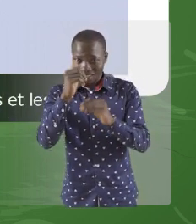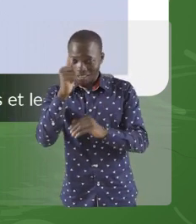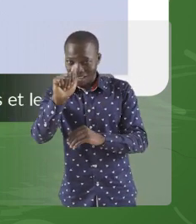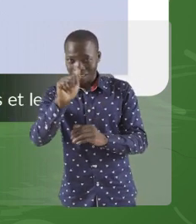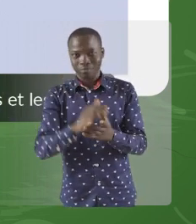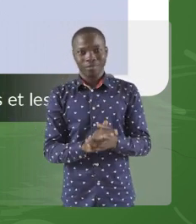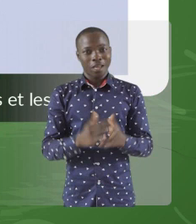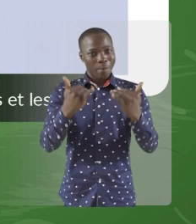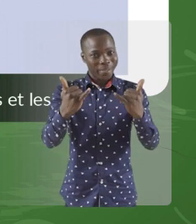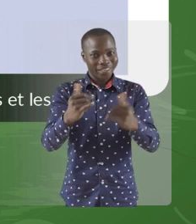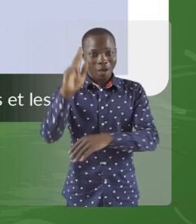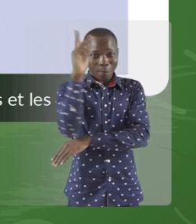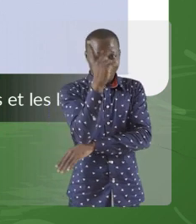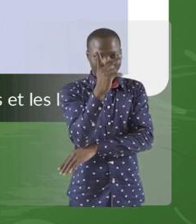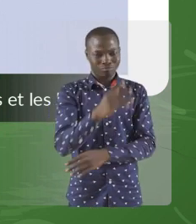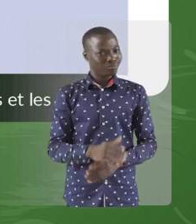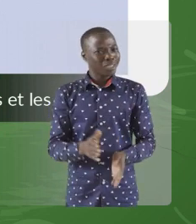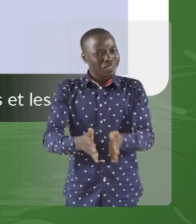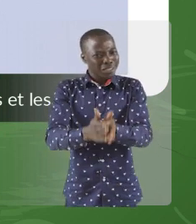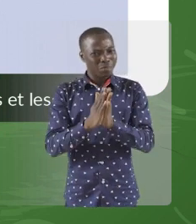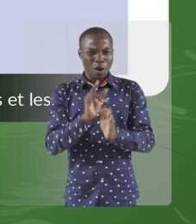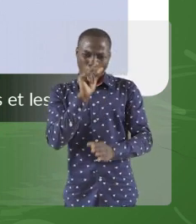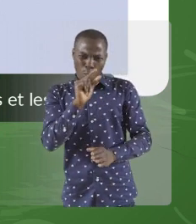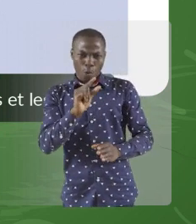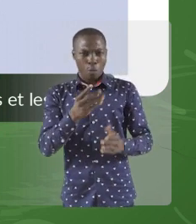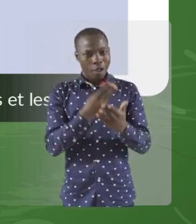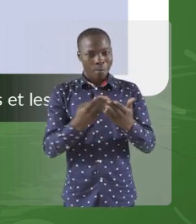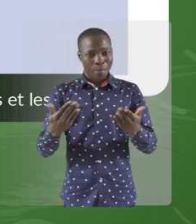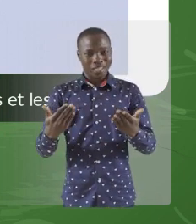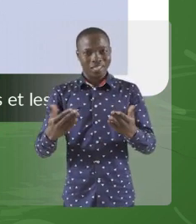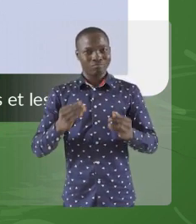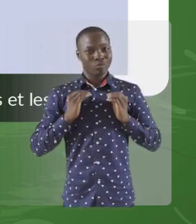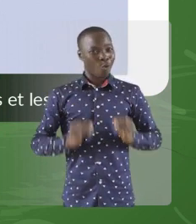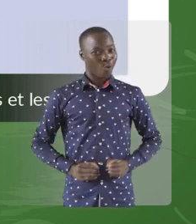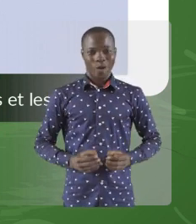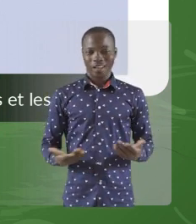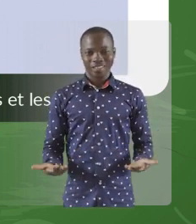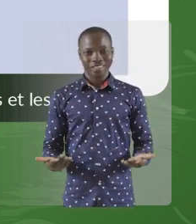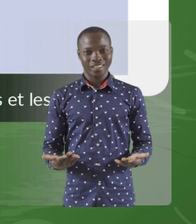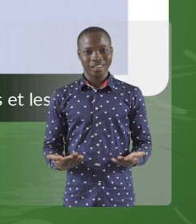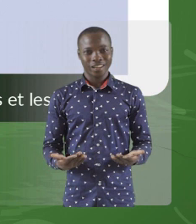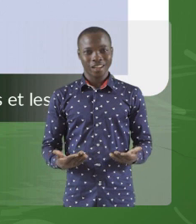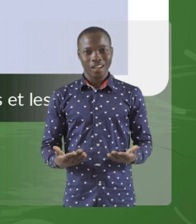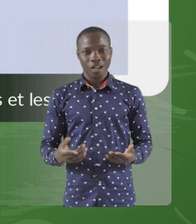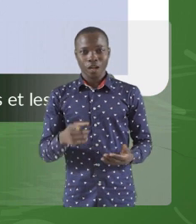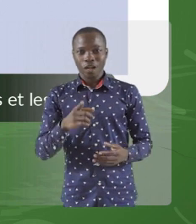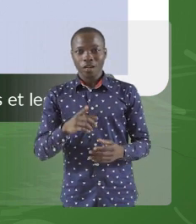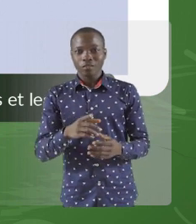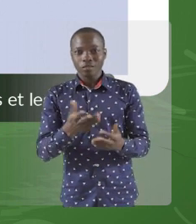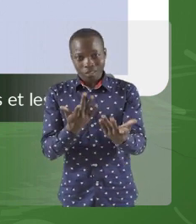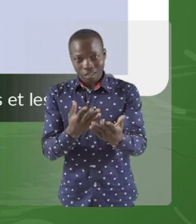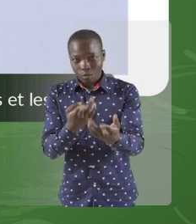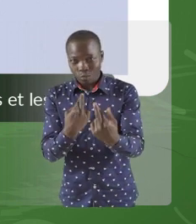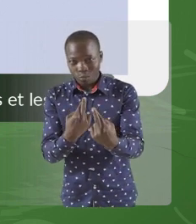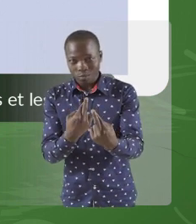plantes exigeantes en matière, ou peu exigeantes, pardon, en matière organique. Les plantes